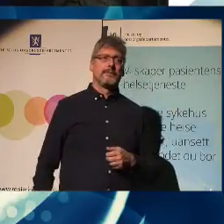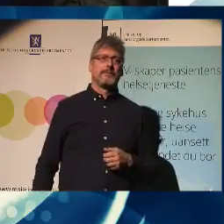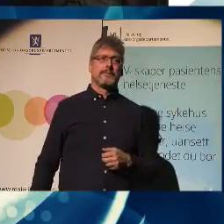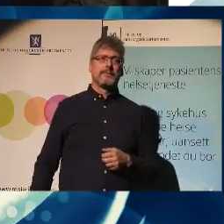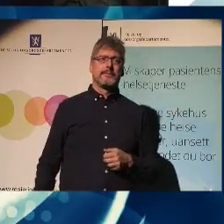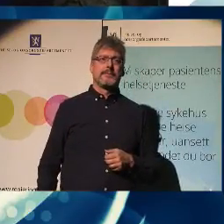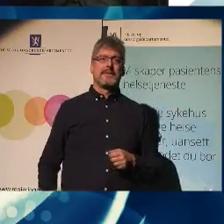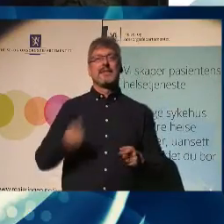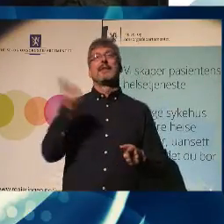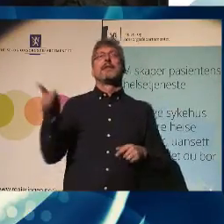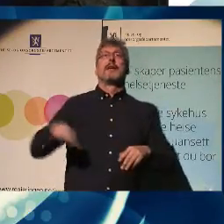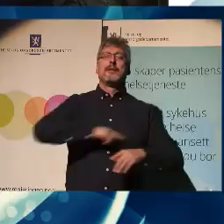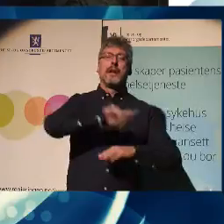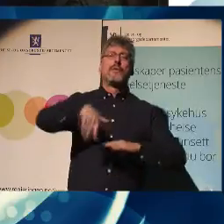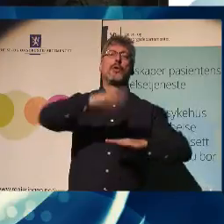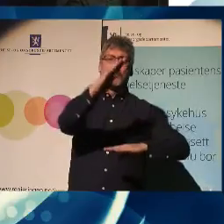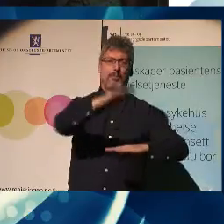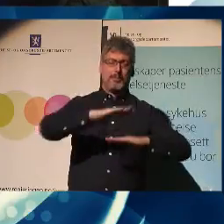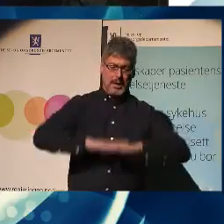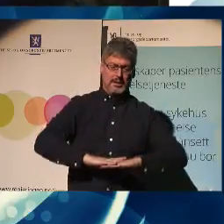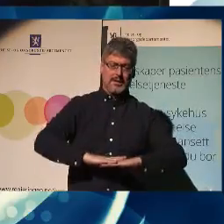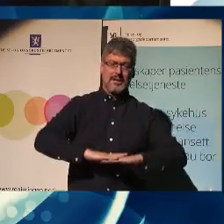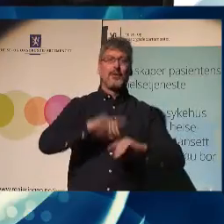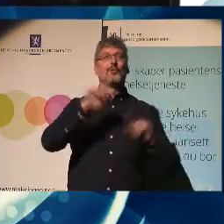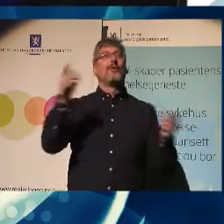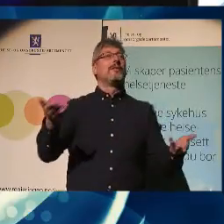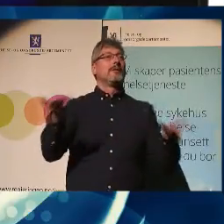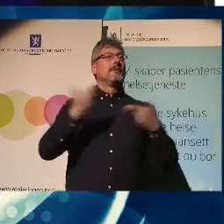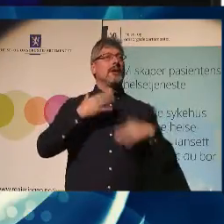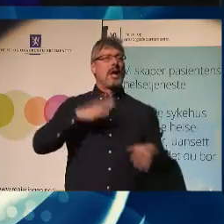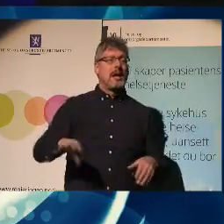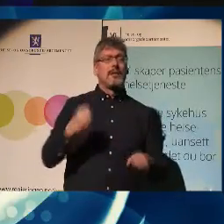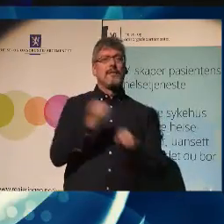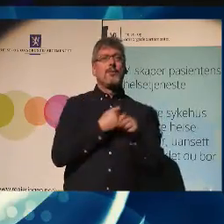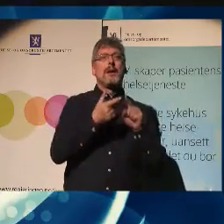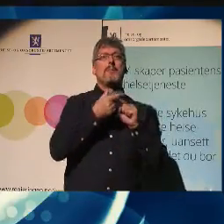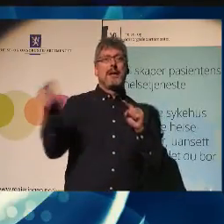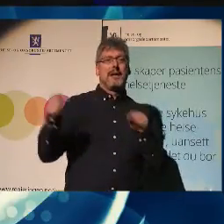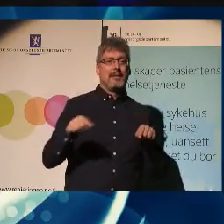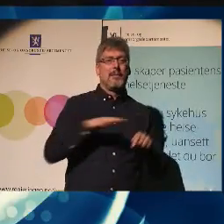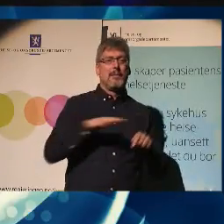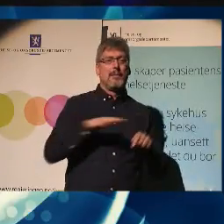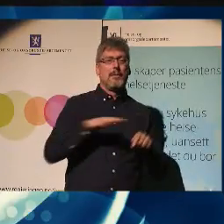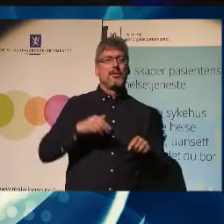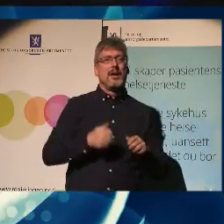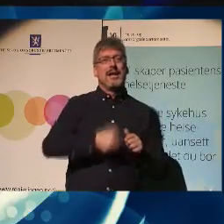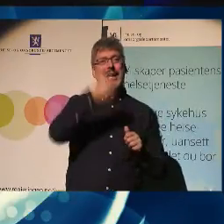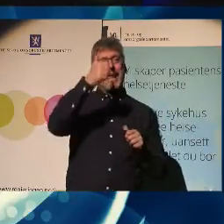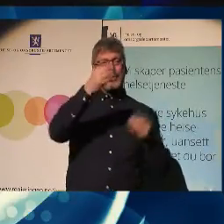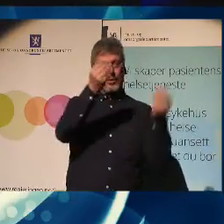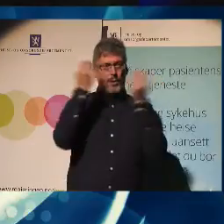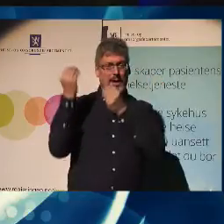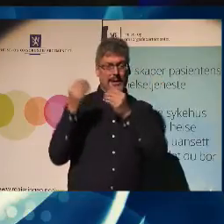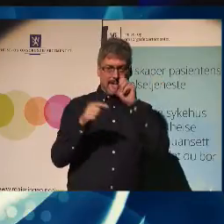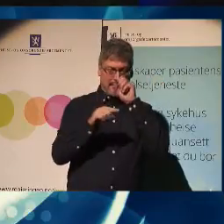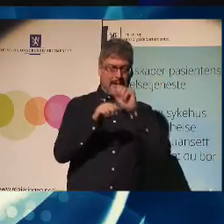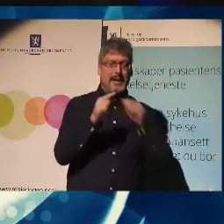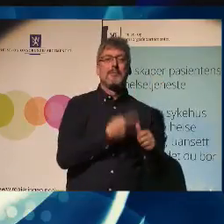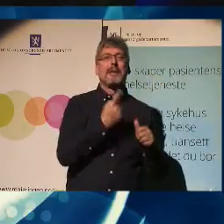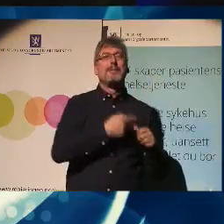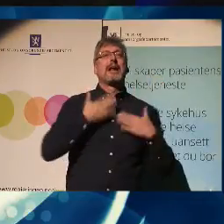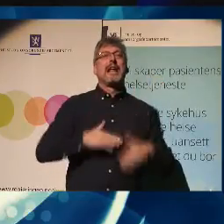vår basis, og når vi da har fått det privilegiet å få lov til å jobbe med en pilot på denne nasjonale lederutdanningen for primærhelsetjenesten, så har vi gjort det